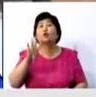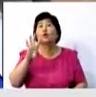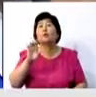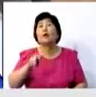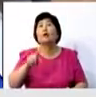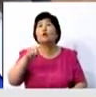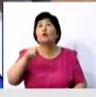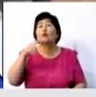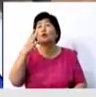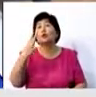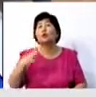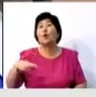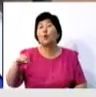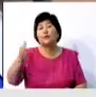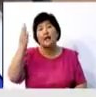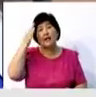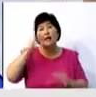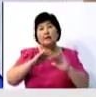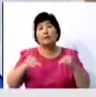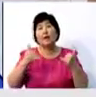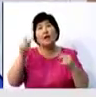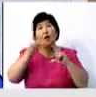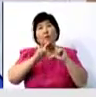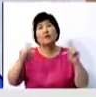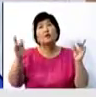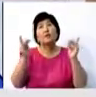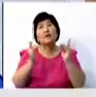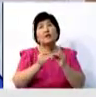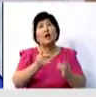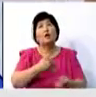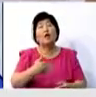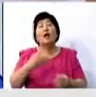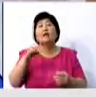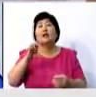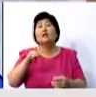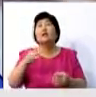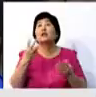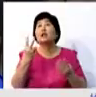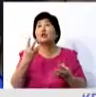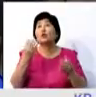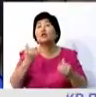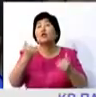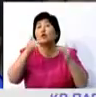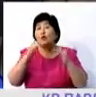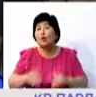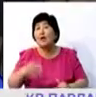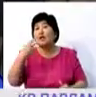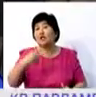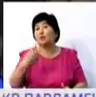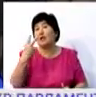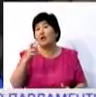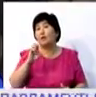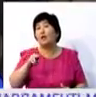алған, нөмірі 4-ші облыстық дарынды балаларға арналған мектеп-интернат үлесінде. Тестілеудің екінші күнінде ең төменгі 22